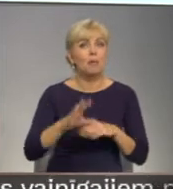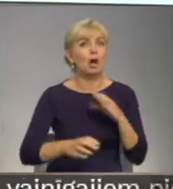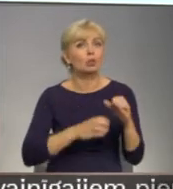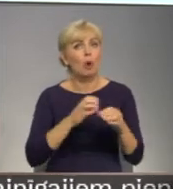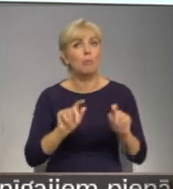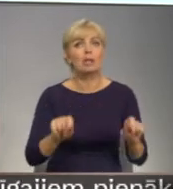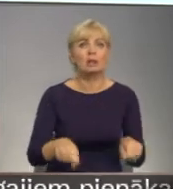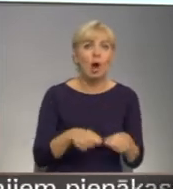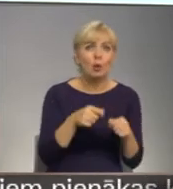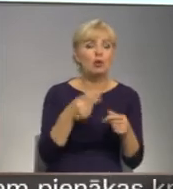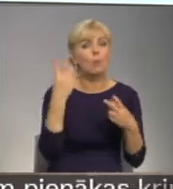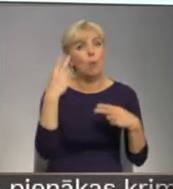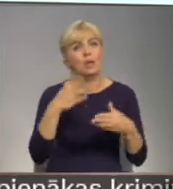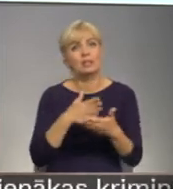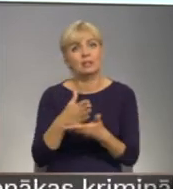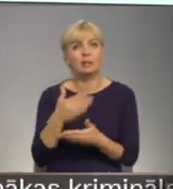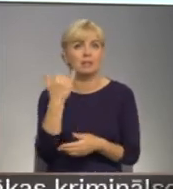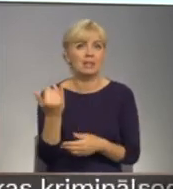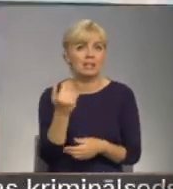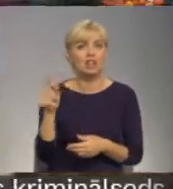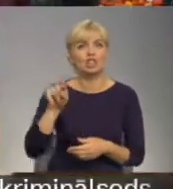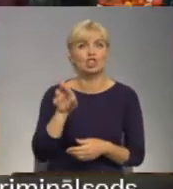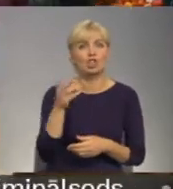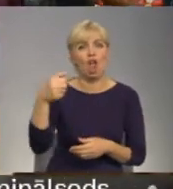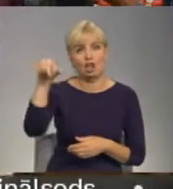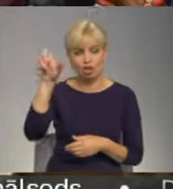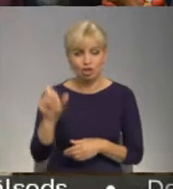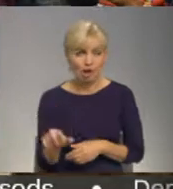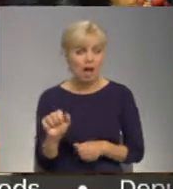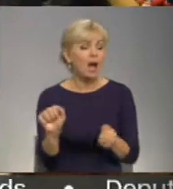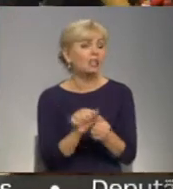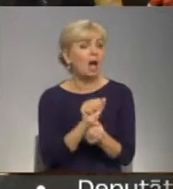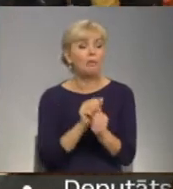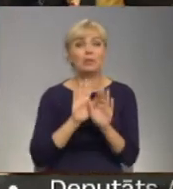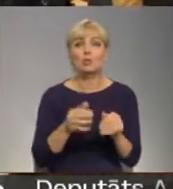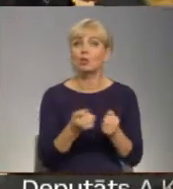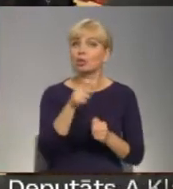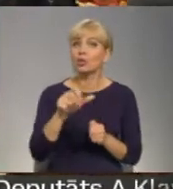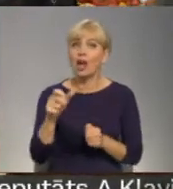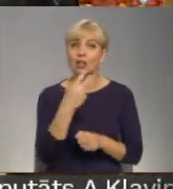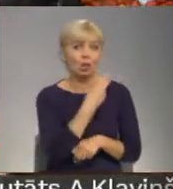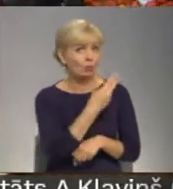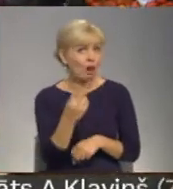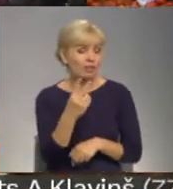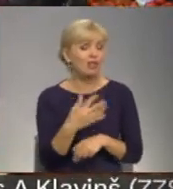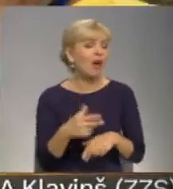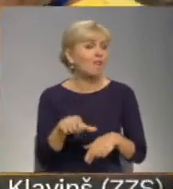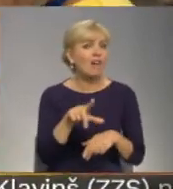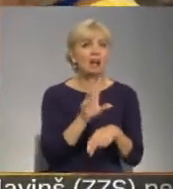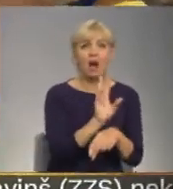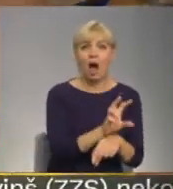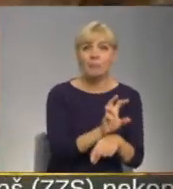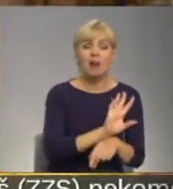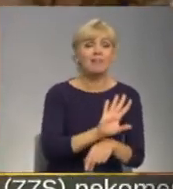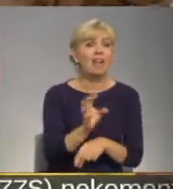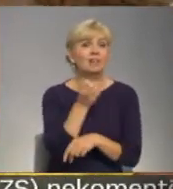modas tendencēm interesējās Maija Streiča. Dabas muzeja darbinieki novērojuši, ka vislielākais apmeklētājs skaits ir nevis